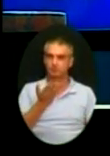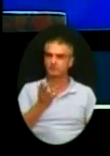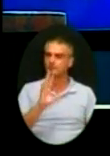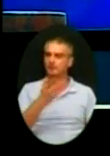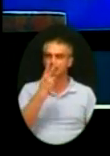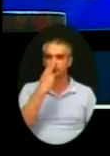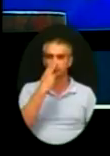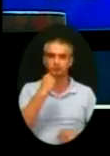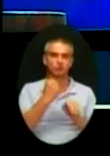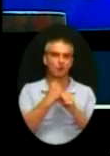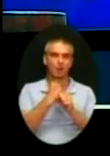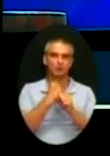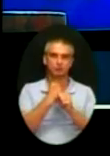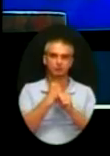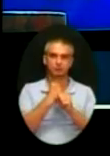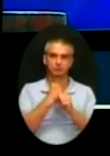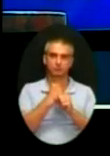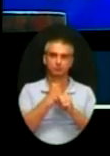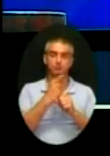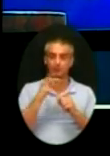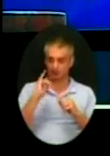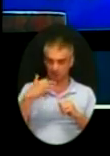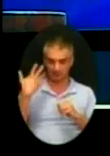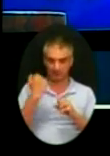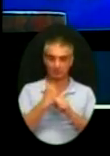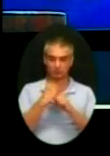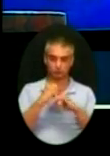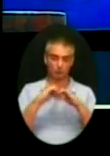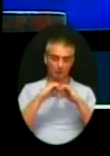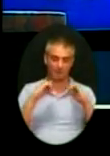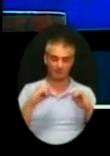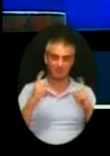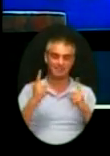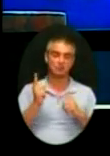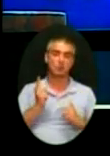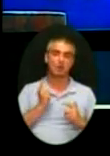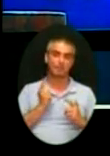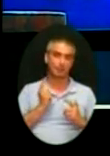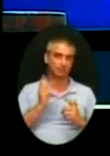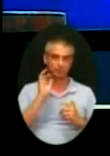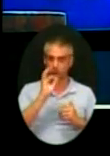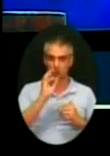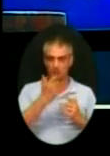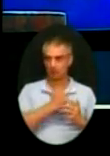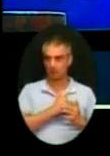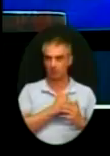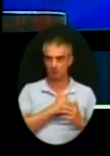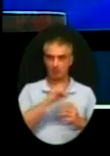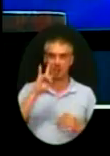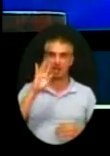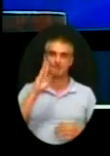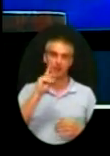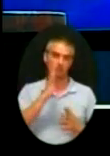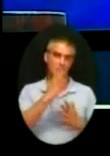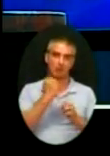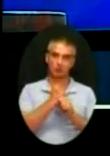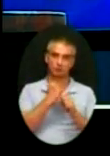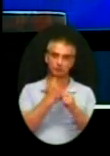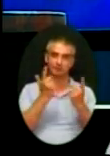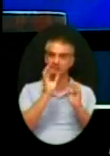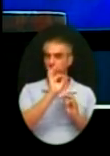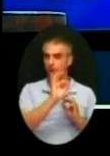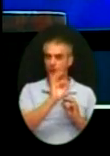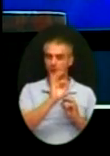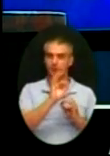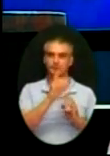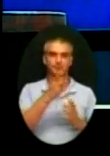בעצם מה שניסו לעשות, חבורה של אנשים... כן, תהיה הפרדה באירוע פרטי של חב"ד, שהם ככה נוהגים לערוך את האירועים